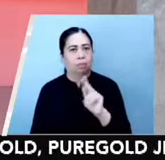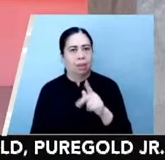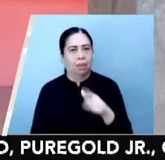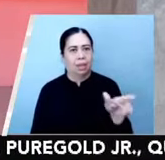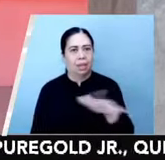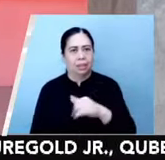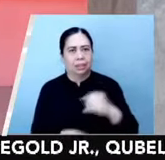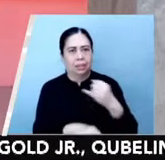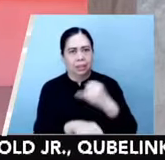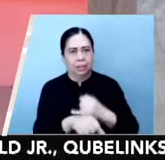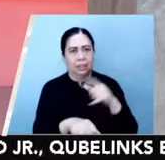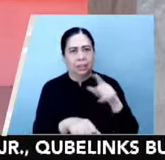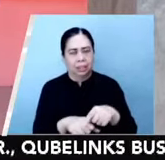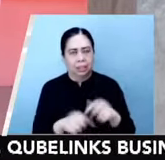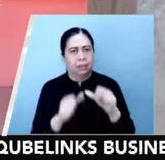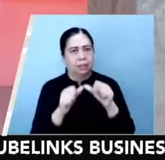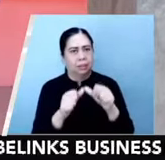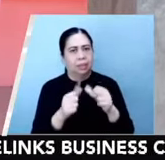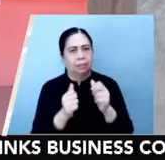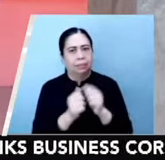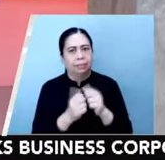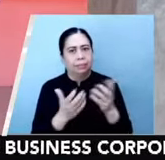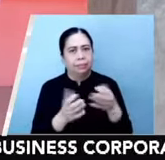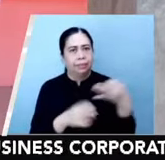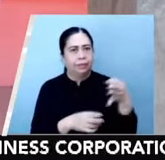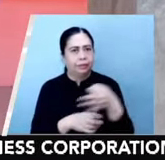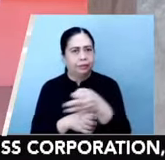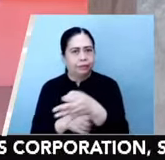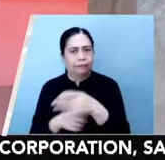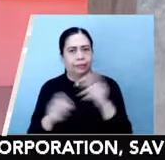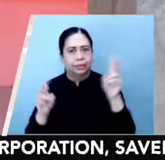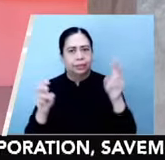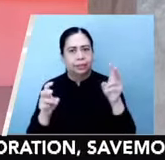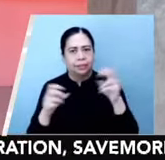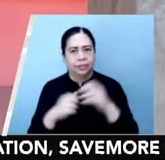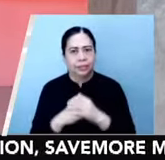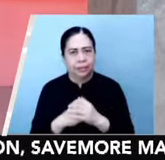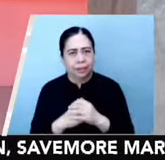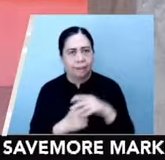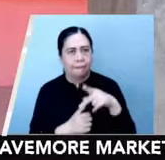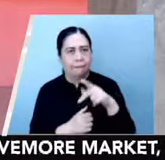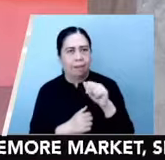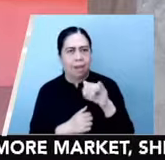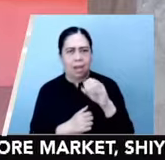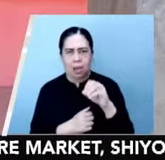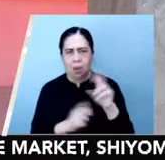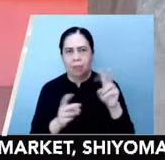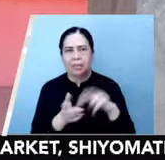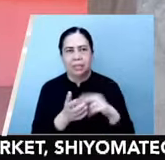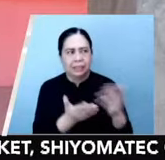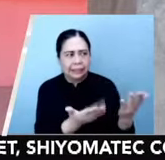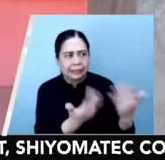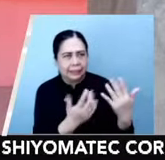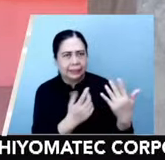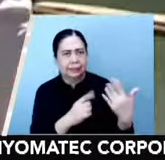ng pang-akit ng mga isda o yung tinatawag na payaw. May unang balita si Mav Gonzalez.